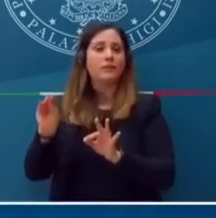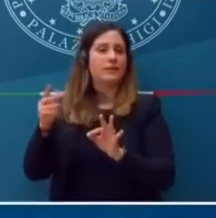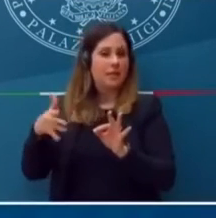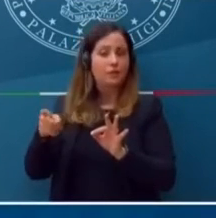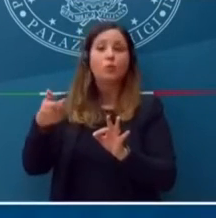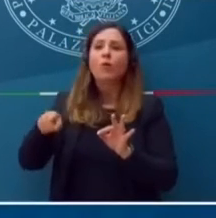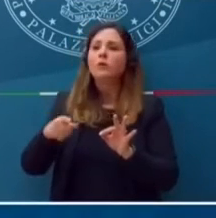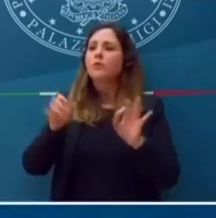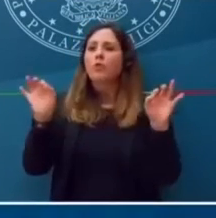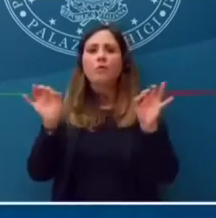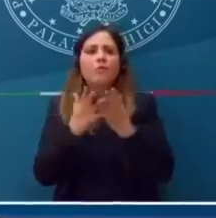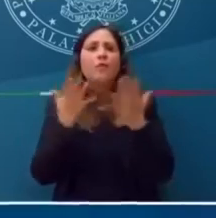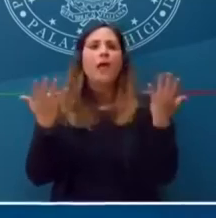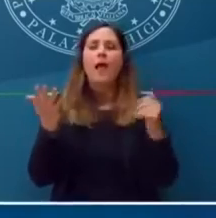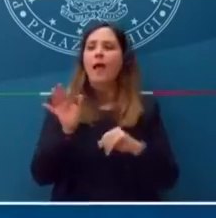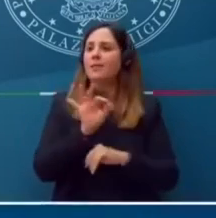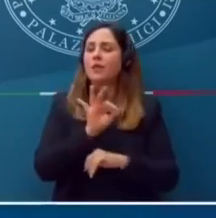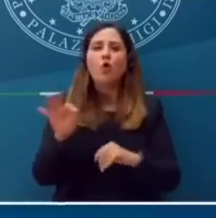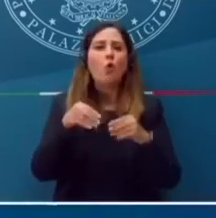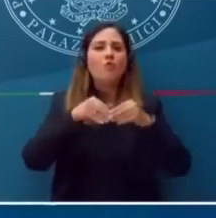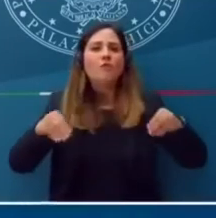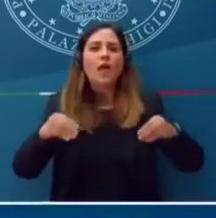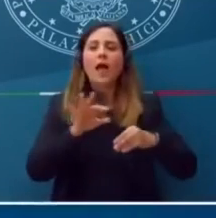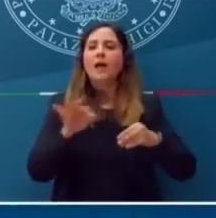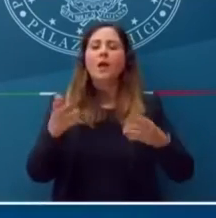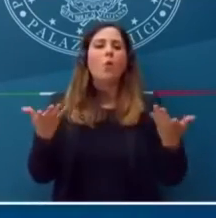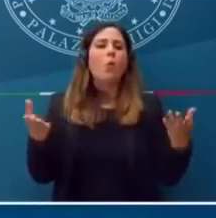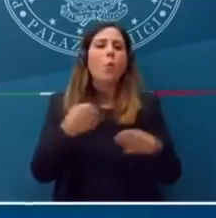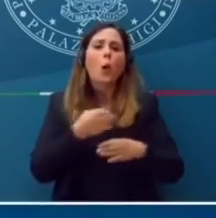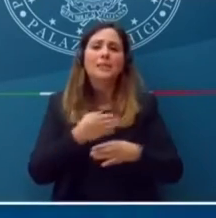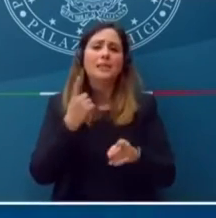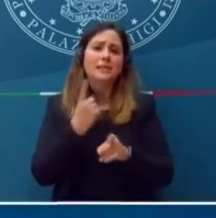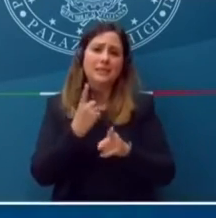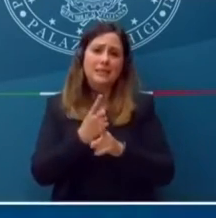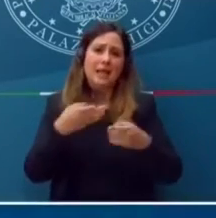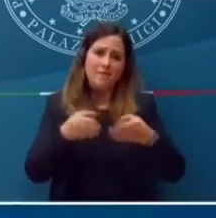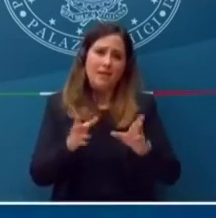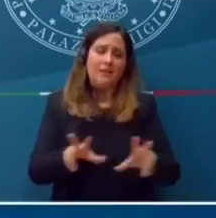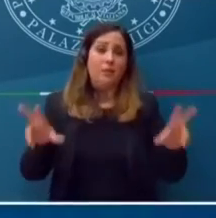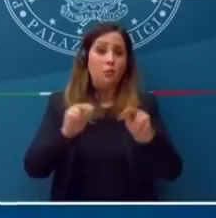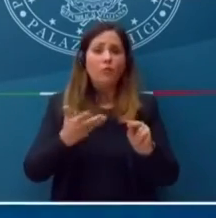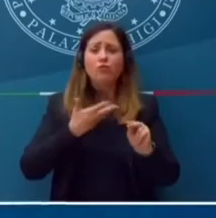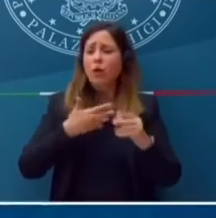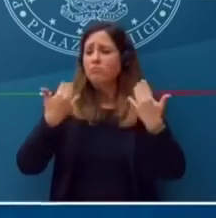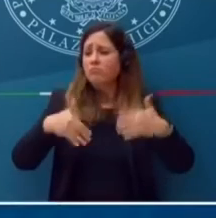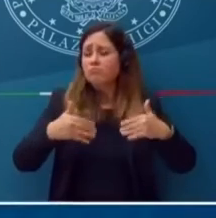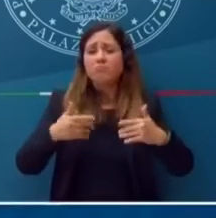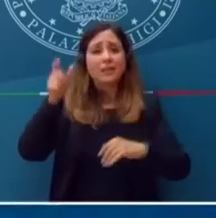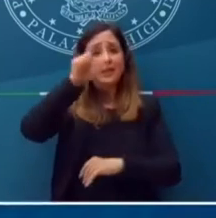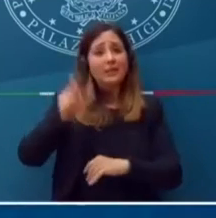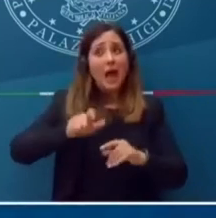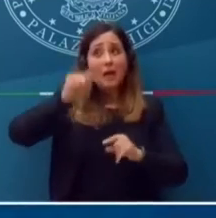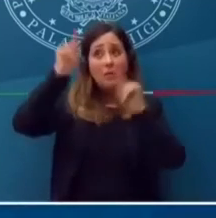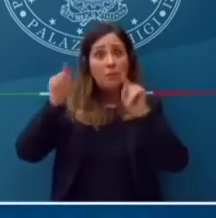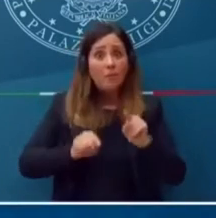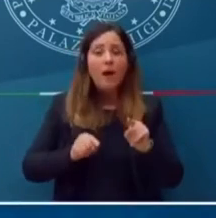eventi. Ce ne sono tanti che abbiamo in Italia tra il maggio e novembre di quest'anno. Quindi bisogna andare